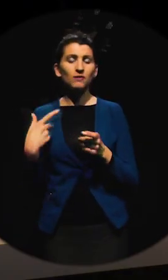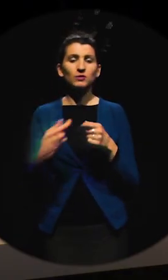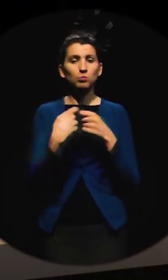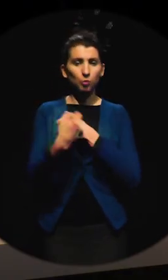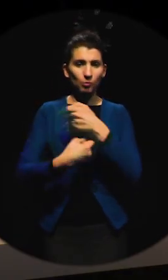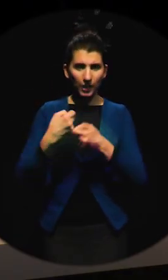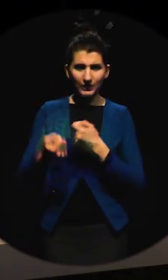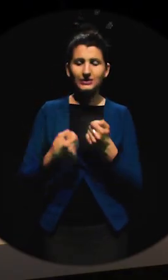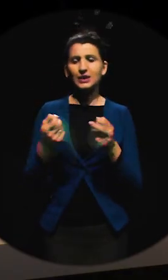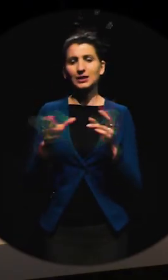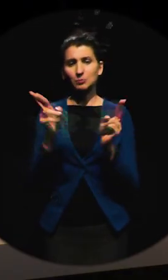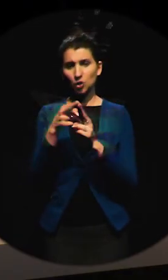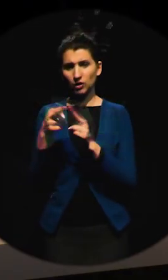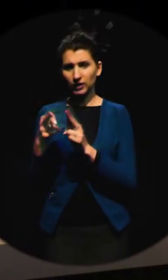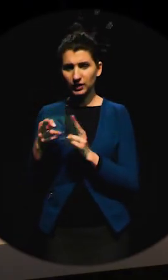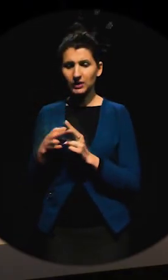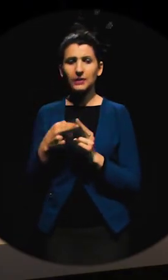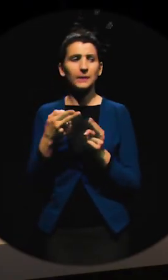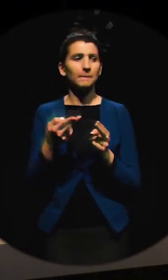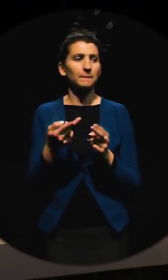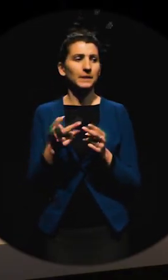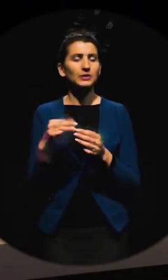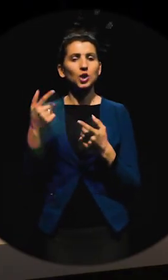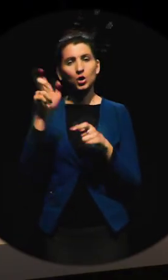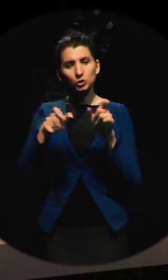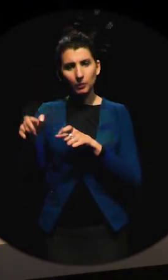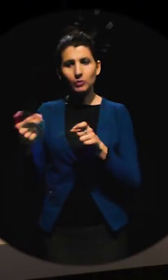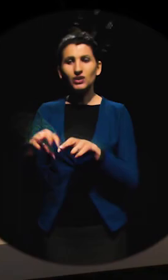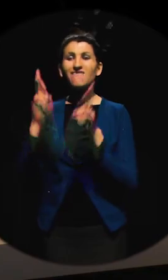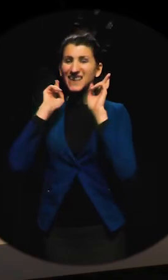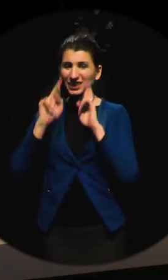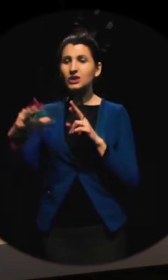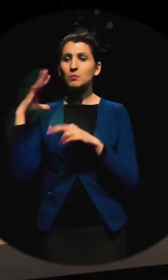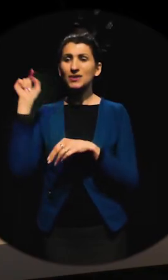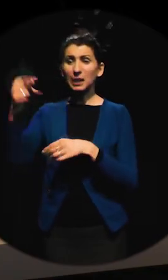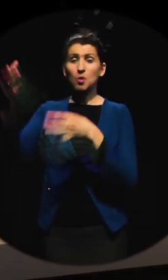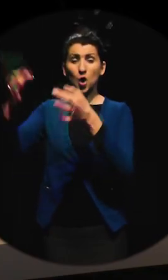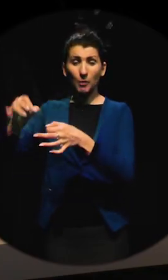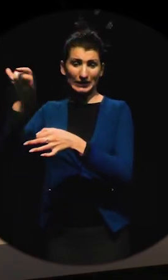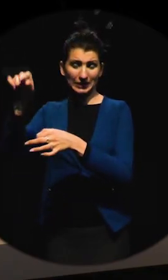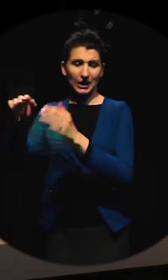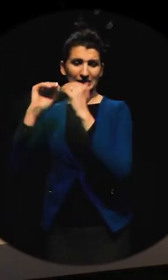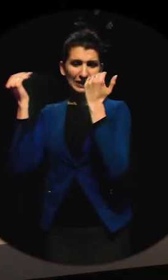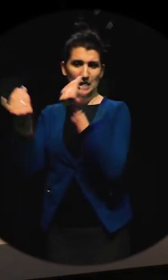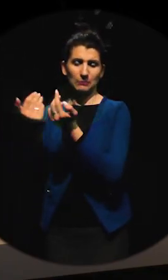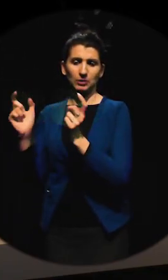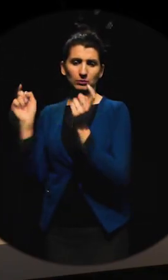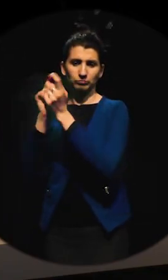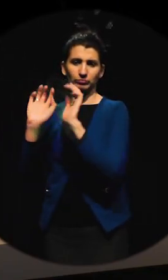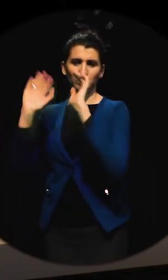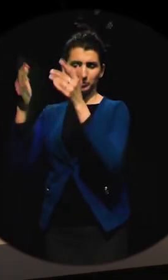współpracowałyście, czy byłyście w kontakcie, jak się domyślam, tak, z osobami, które tam faktycznie protestowały, jak ta współpraca wyglądała i na czym